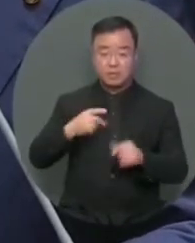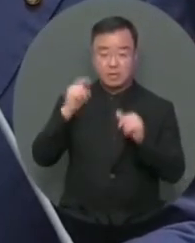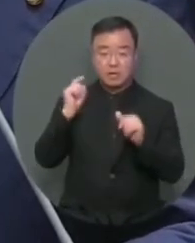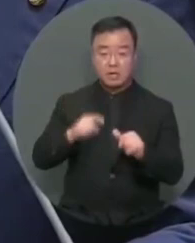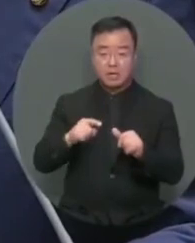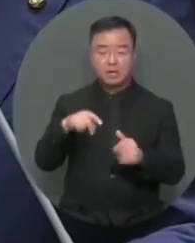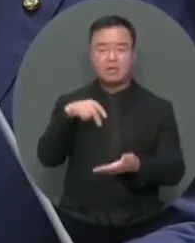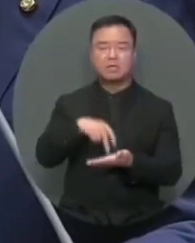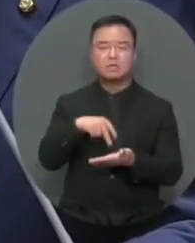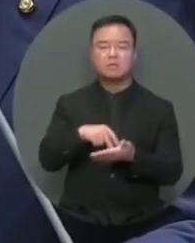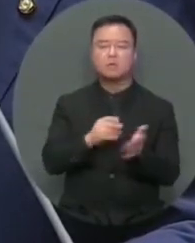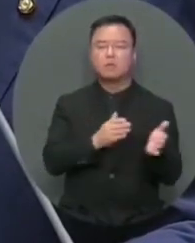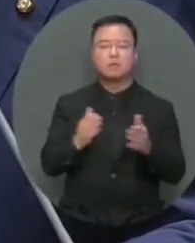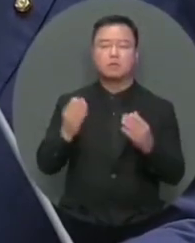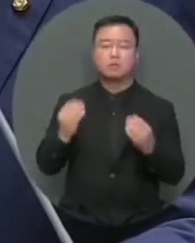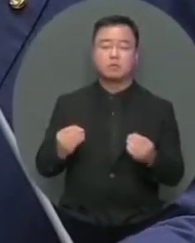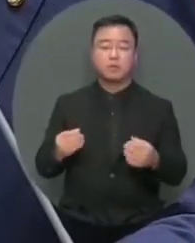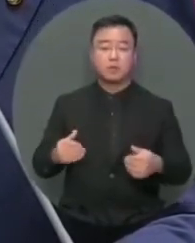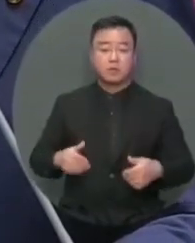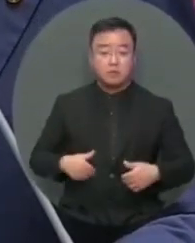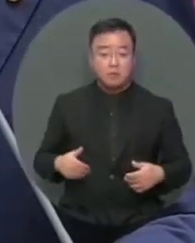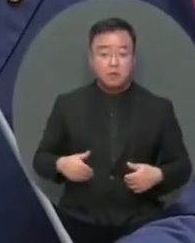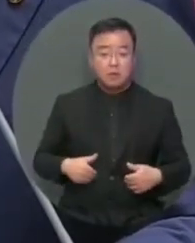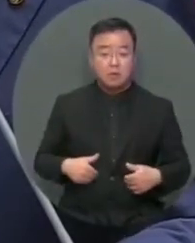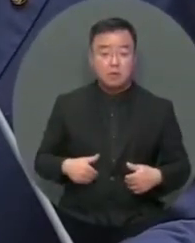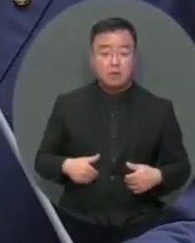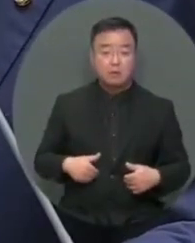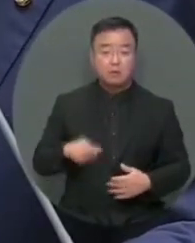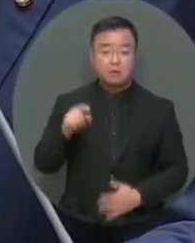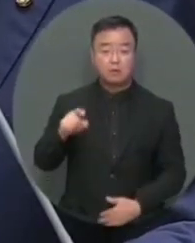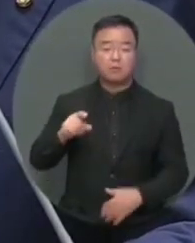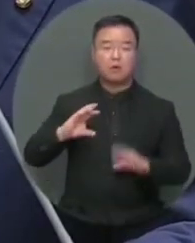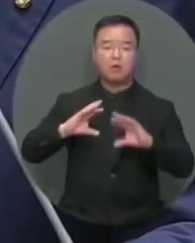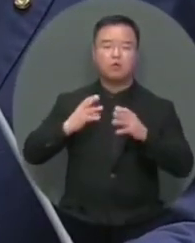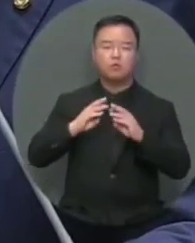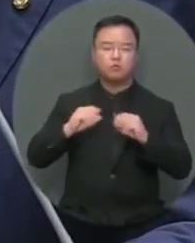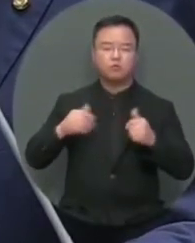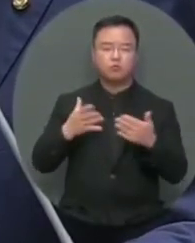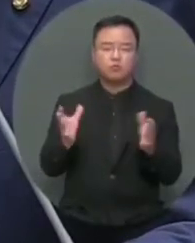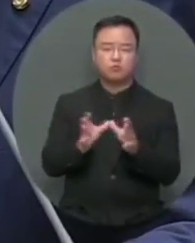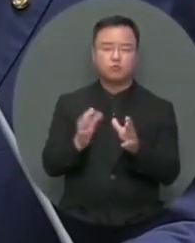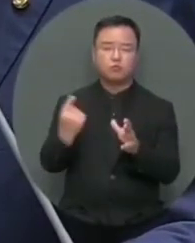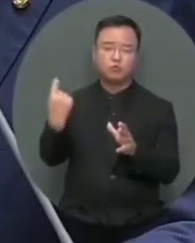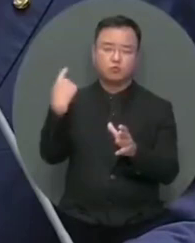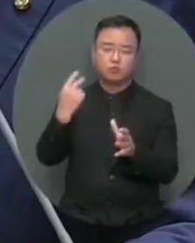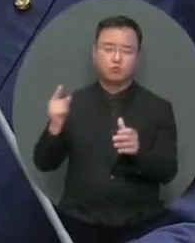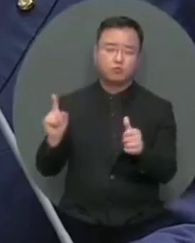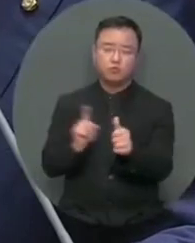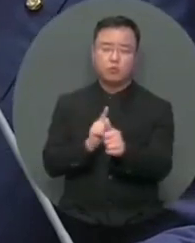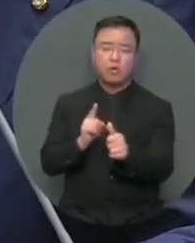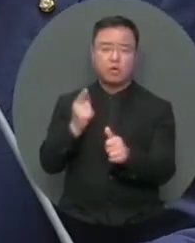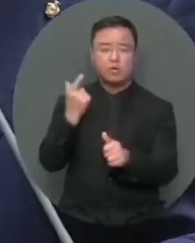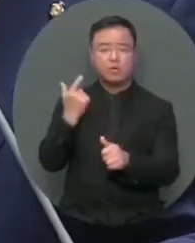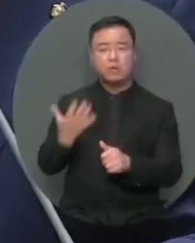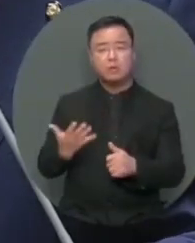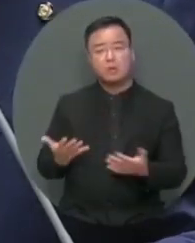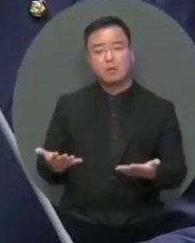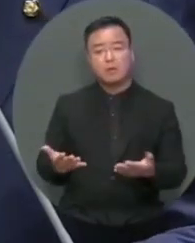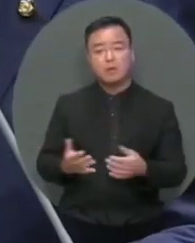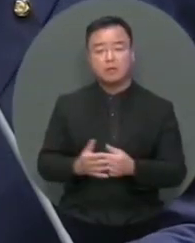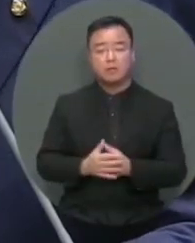대통령께서 입장을 정리해 주셔야 되지, 이걸 국토부 뒤에 숨으면 어떻게 합니까? 어느 국민들이 동의할까